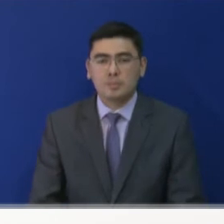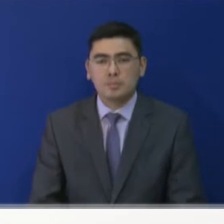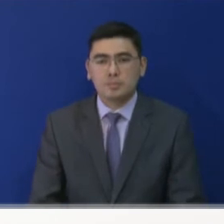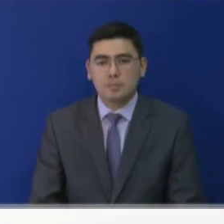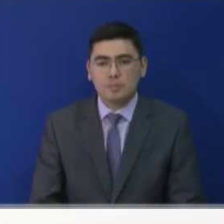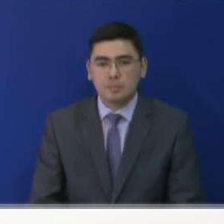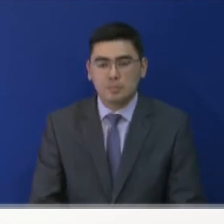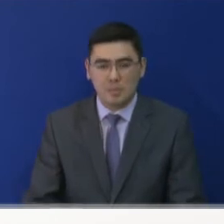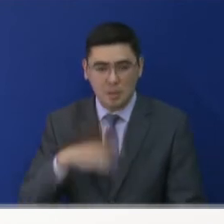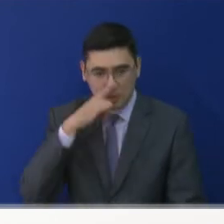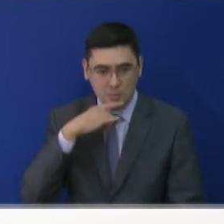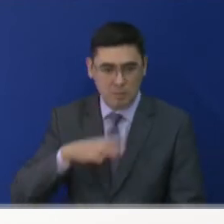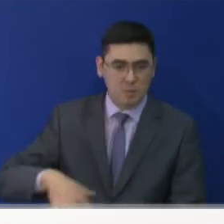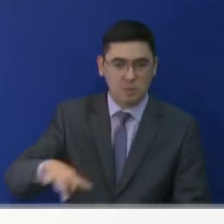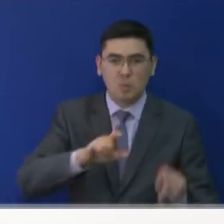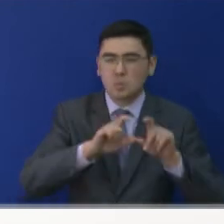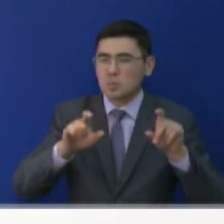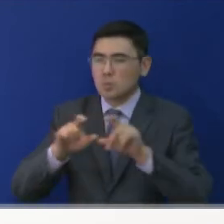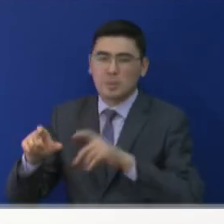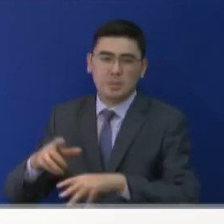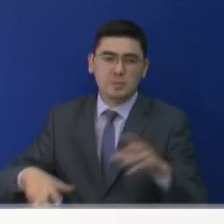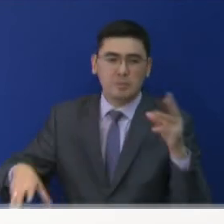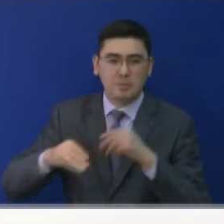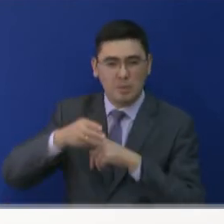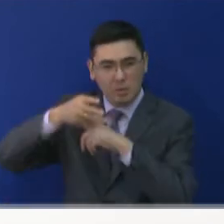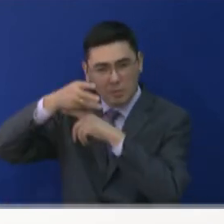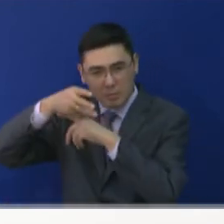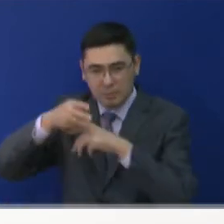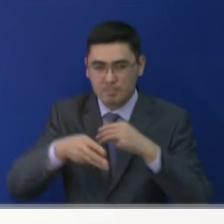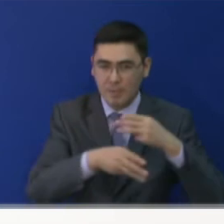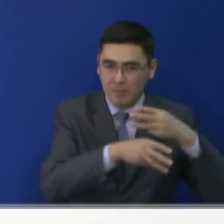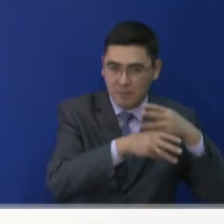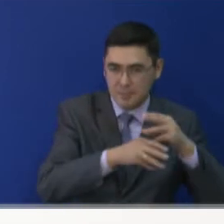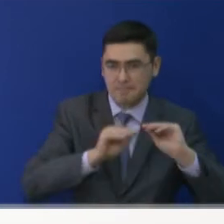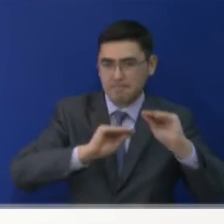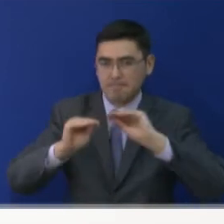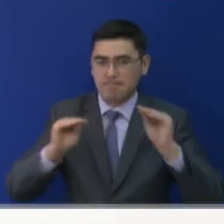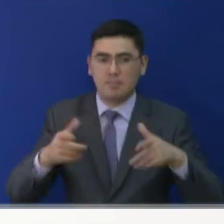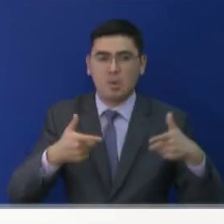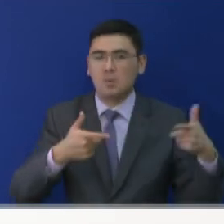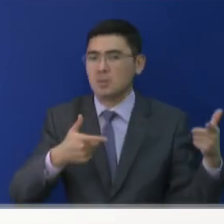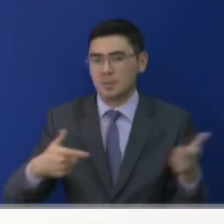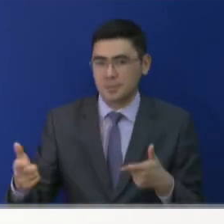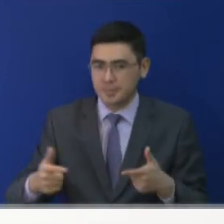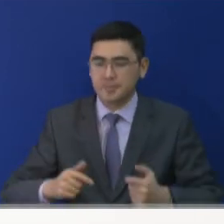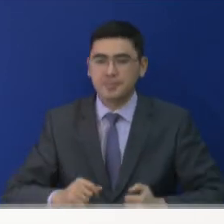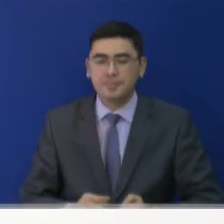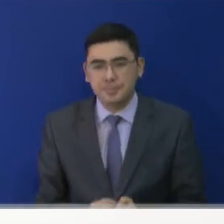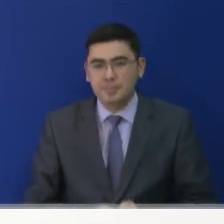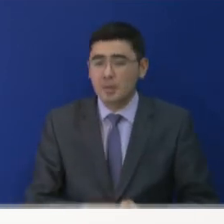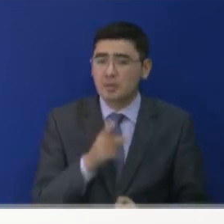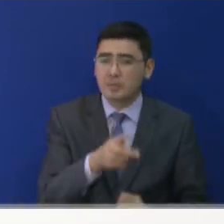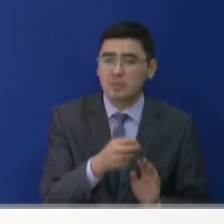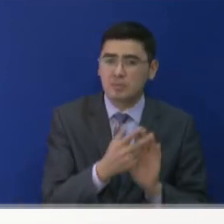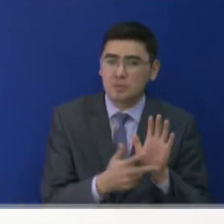Қазақстандық мектептердің барлығы бейнебақылау жүйелерімен жабдықталған. Бұл туралы білім және ғылым министрі хабарлады. Ведомствоның мәліметінше